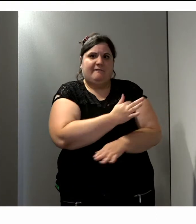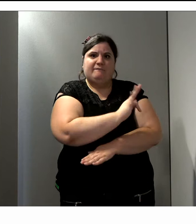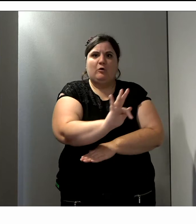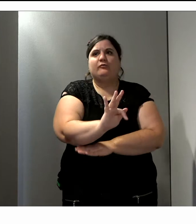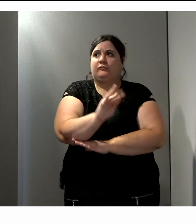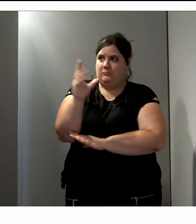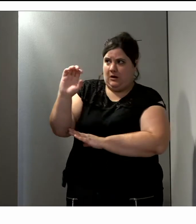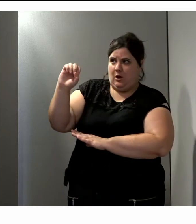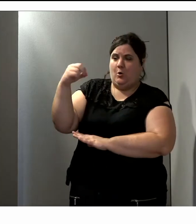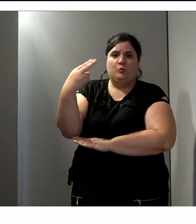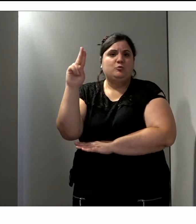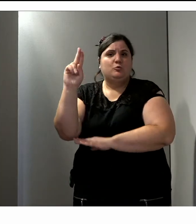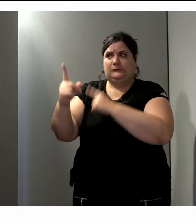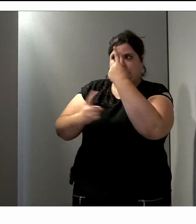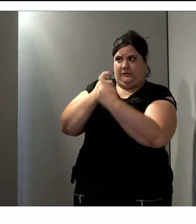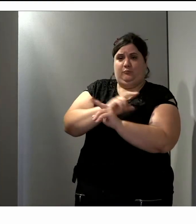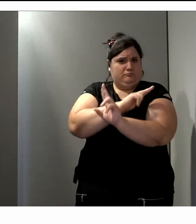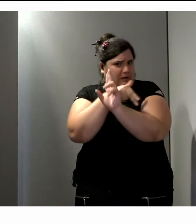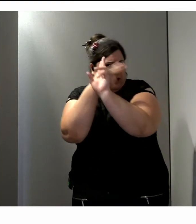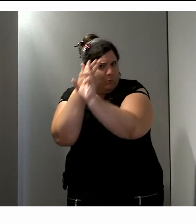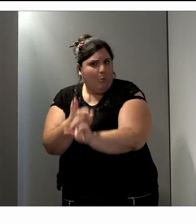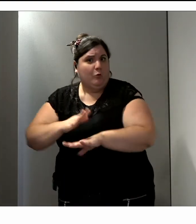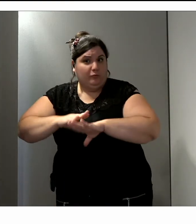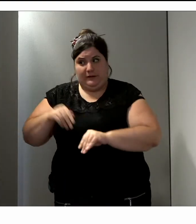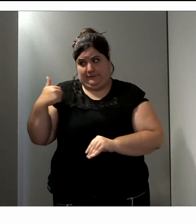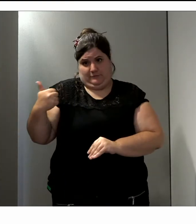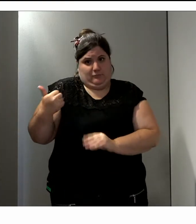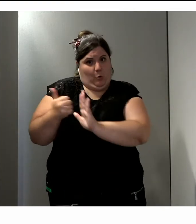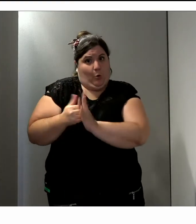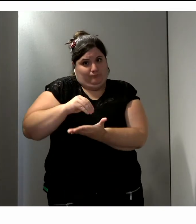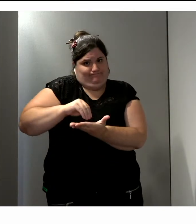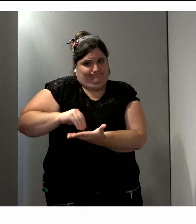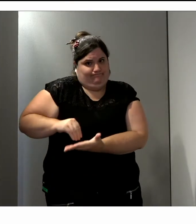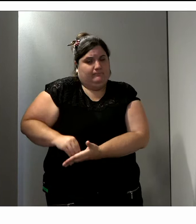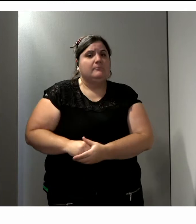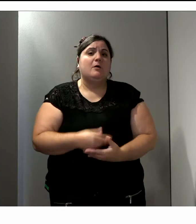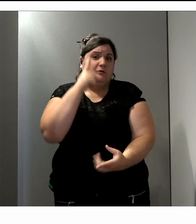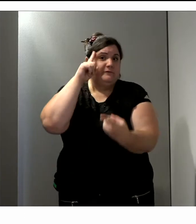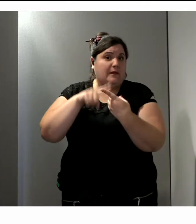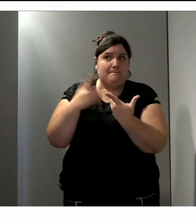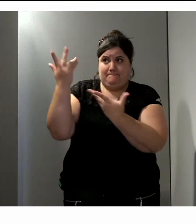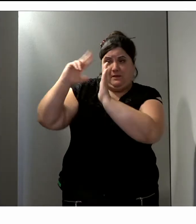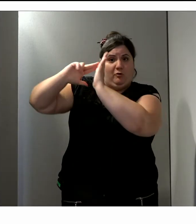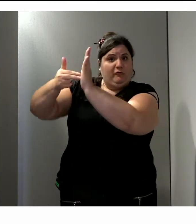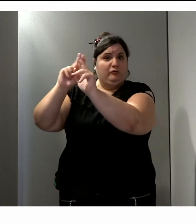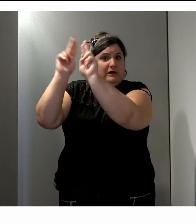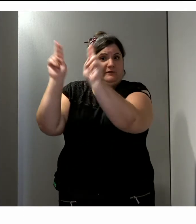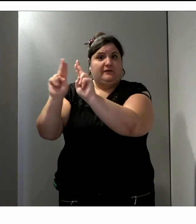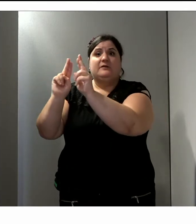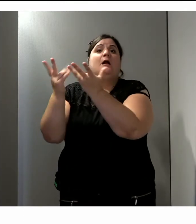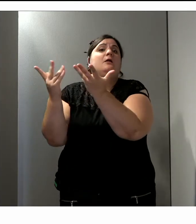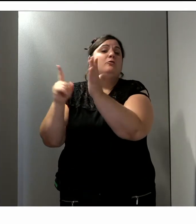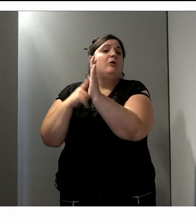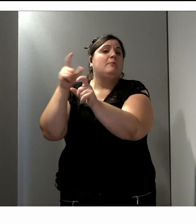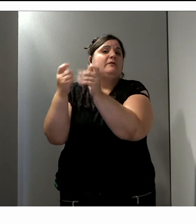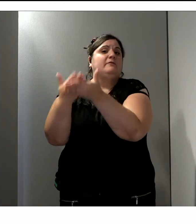France de répondre aux questions de l'ONU quant à la mise en œuvre de la Convention internationale du droit des personnes handicapées.